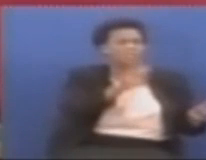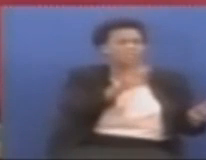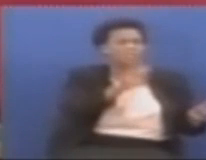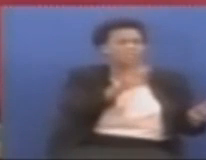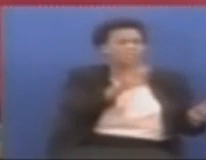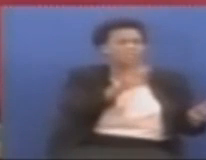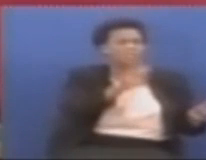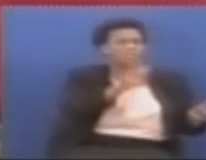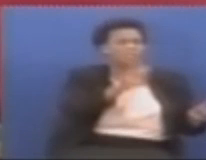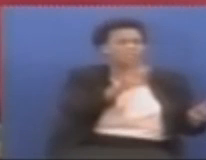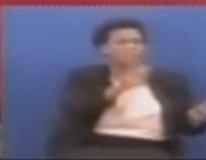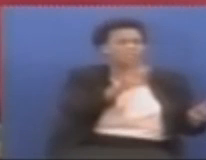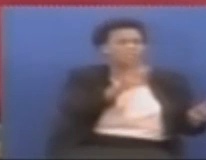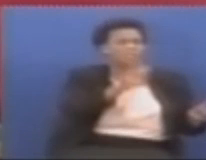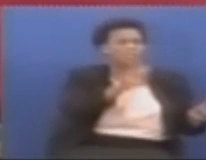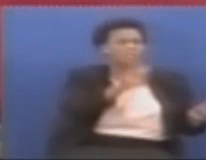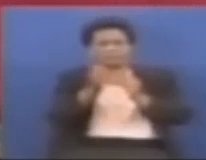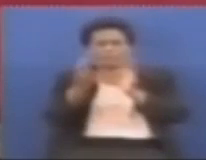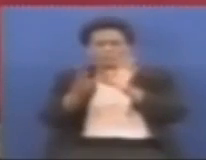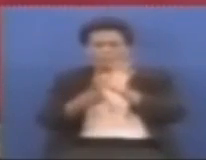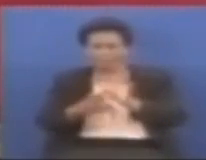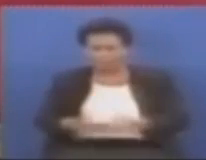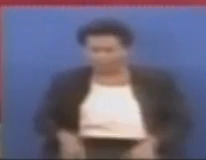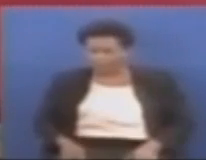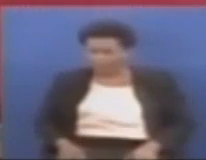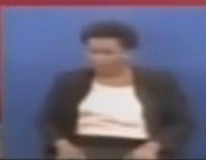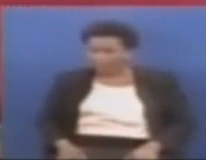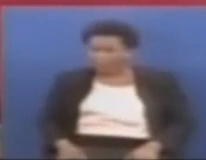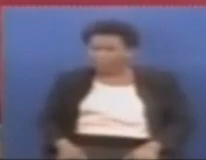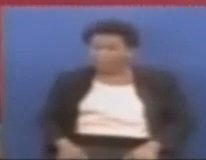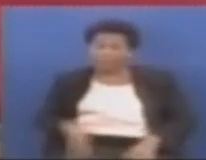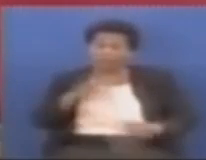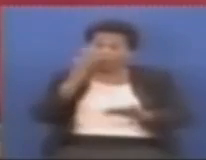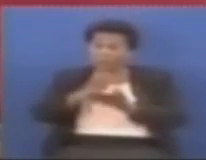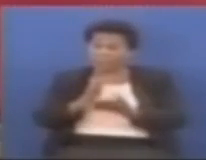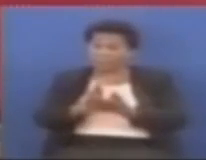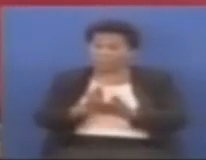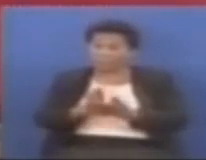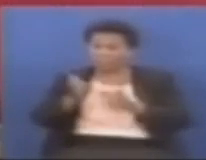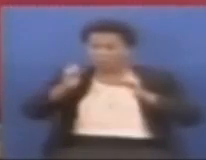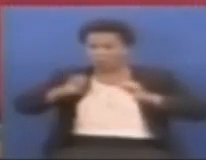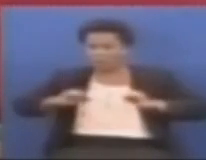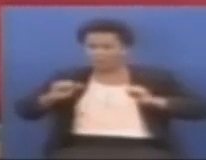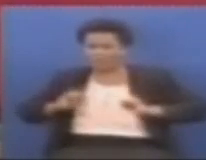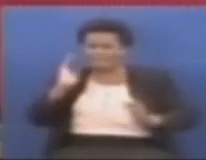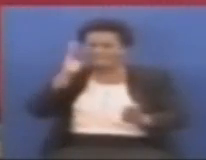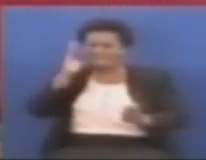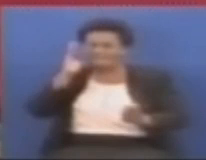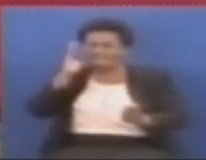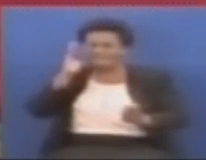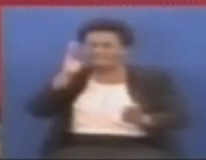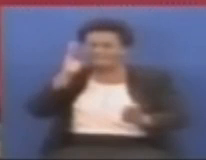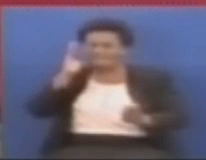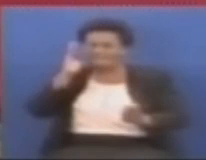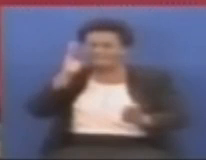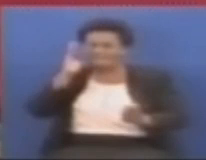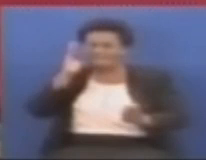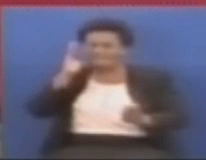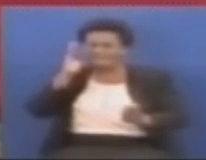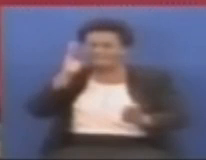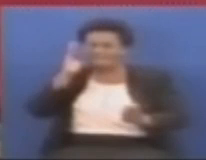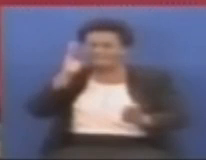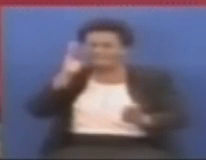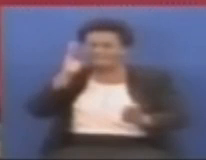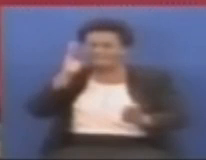2016-17. Katika kuhakikisha kuwa kisiwa cha Mafia kinafikika kwa urahisi, serikali inaendelea na mikakati ya kuboresha miundombinu ya